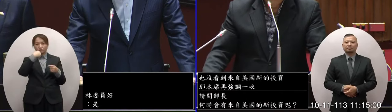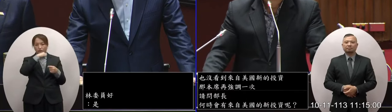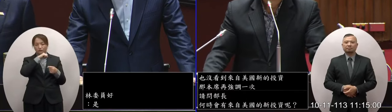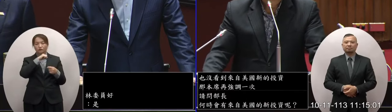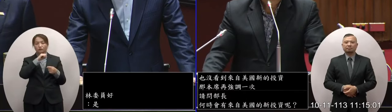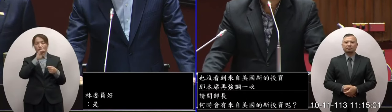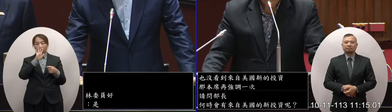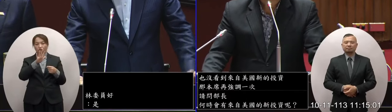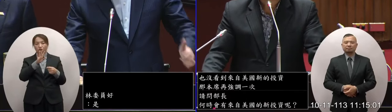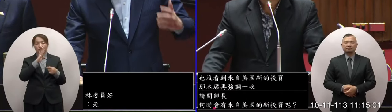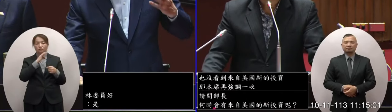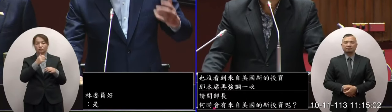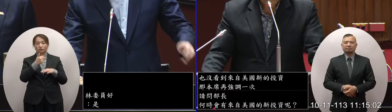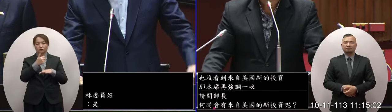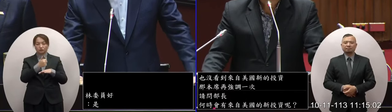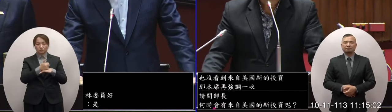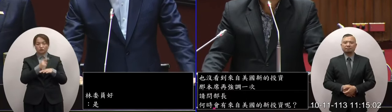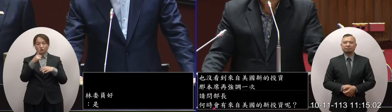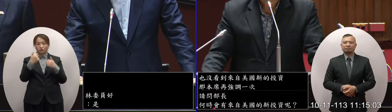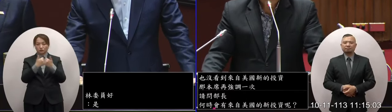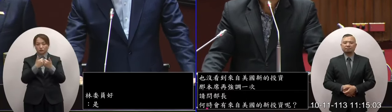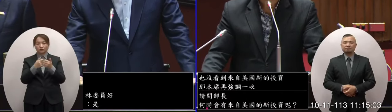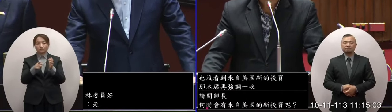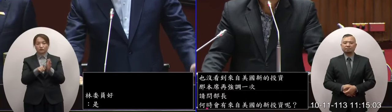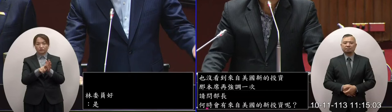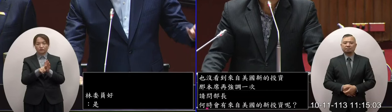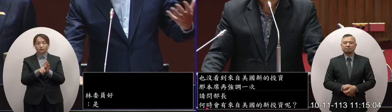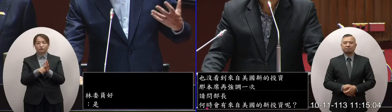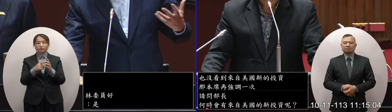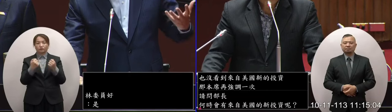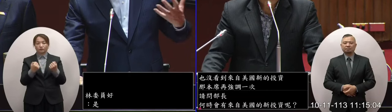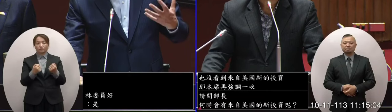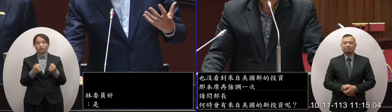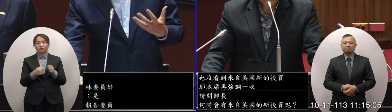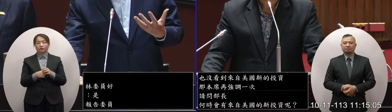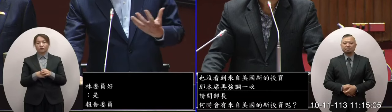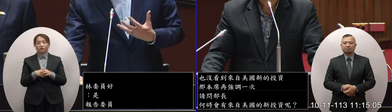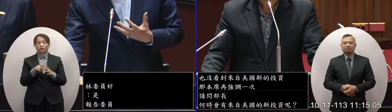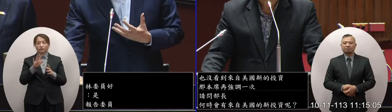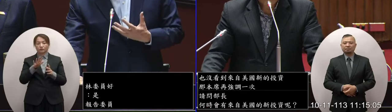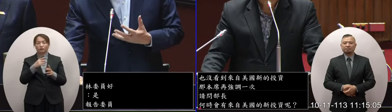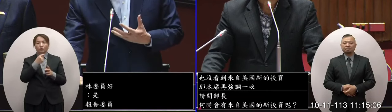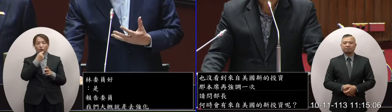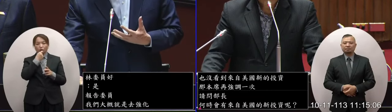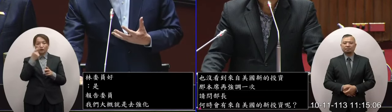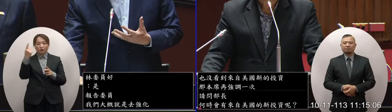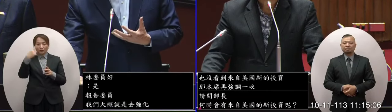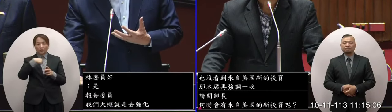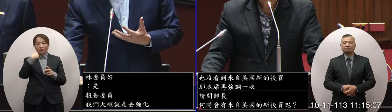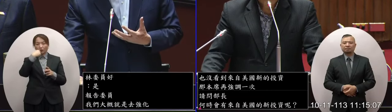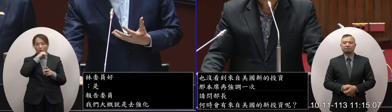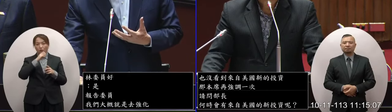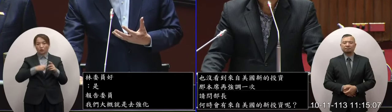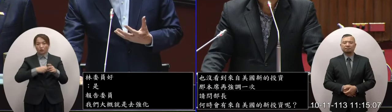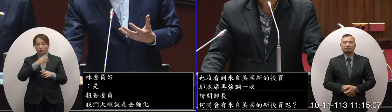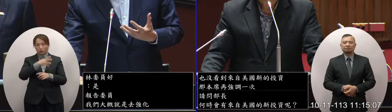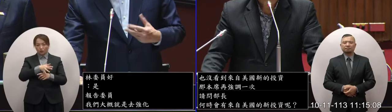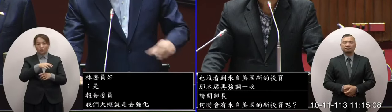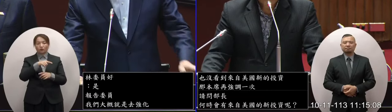湾上一个会期，那他们在这个。有意愿来台湾的这